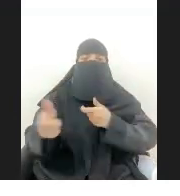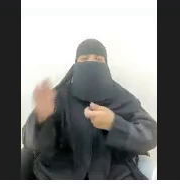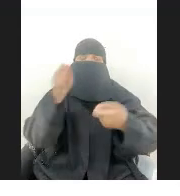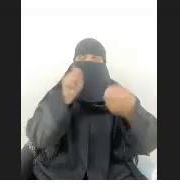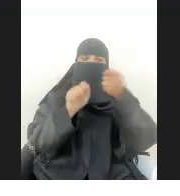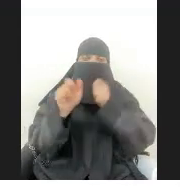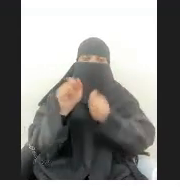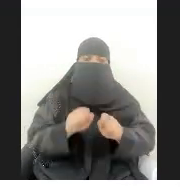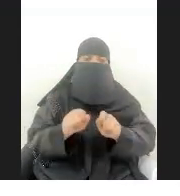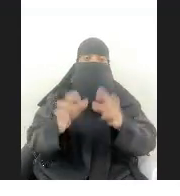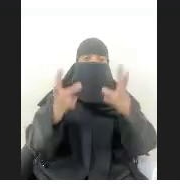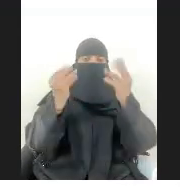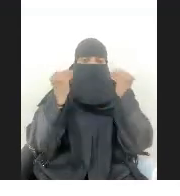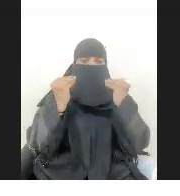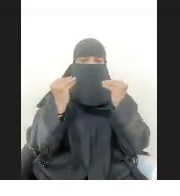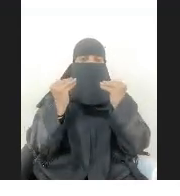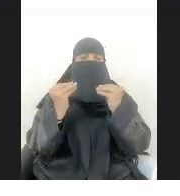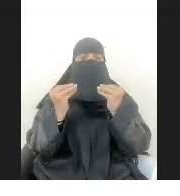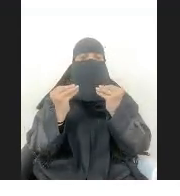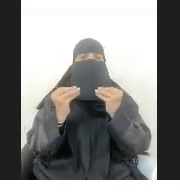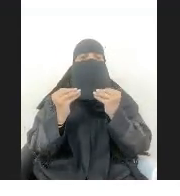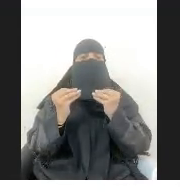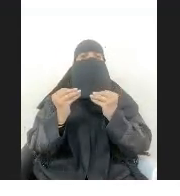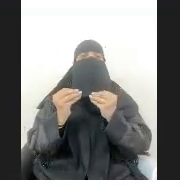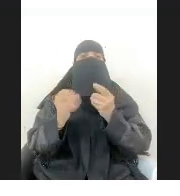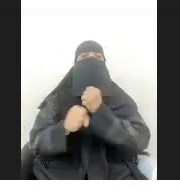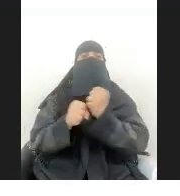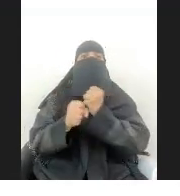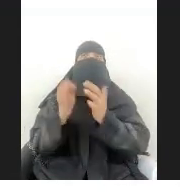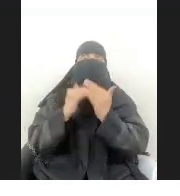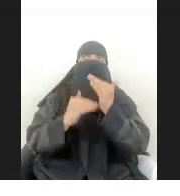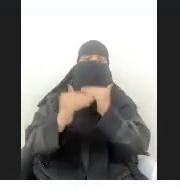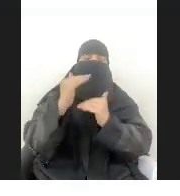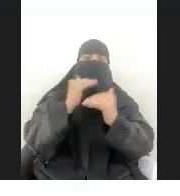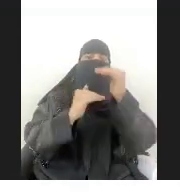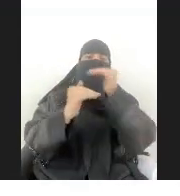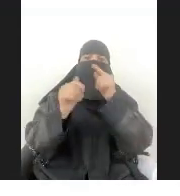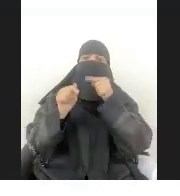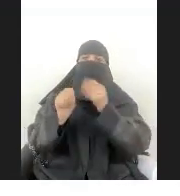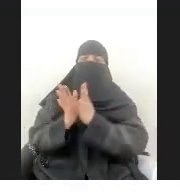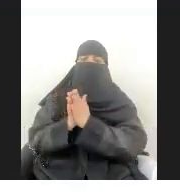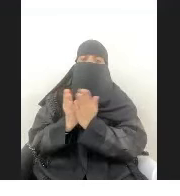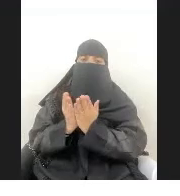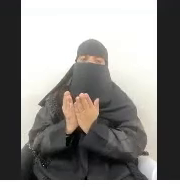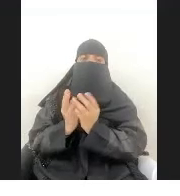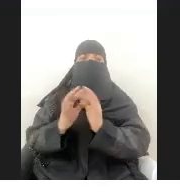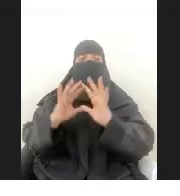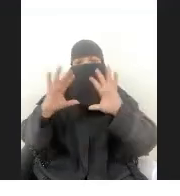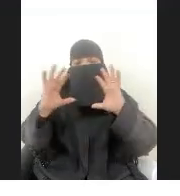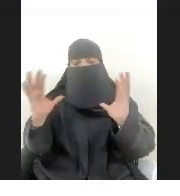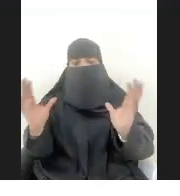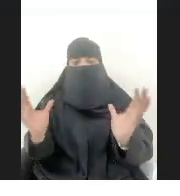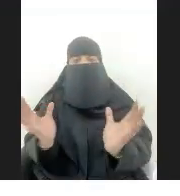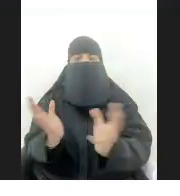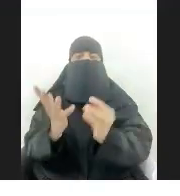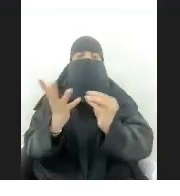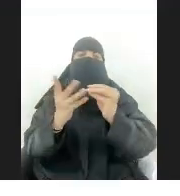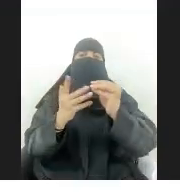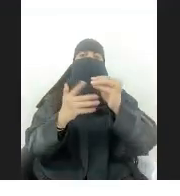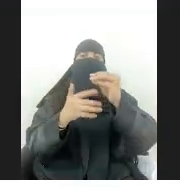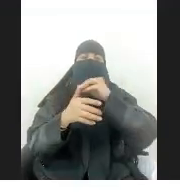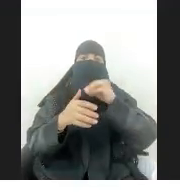التصميم التعليمي وعملية تطوير هذا الكورس، هذه المادة. هذه الأمور كلها تؤخذ في